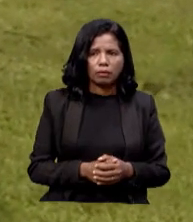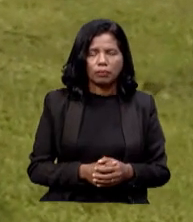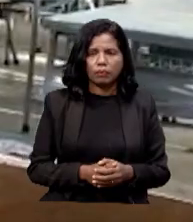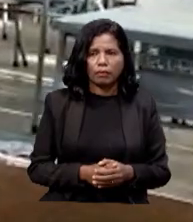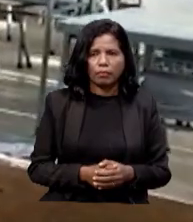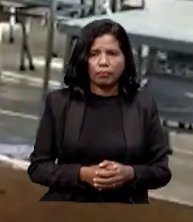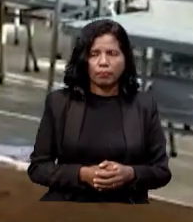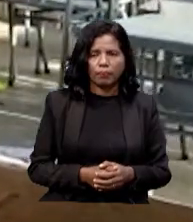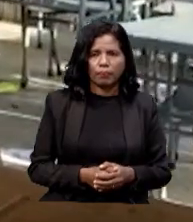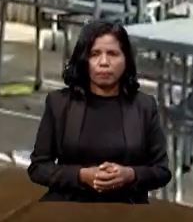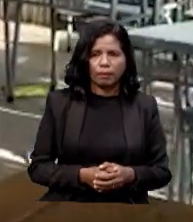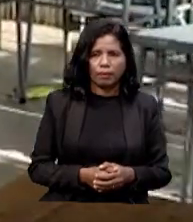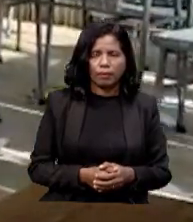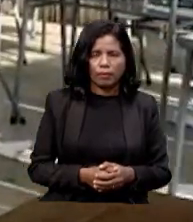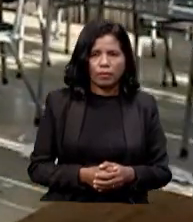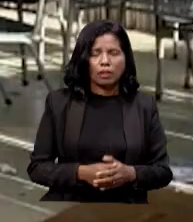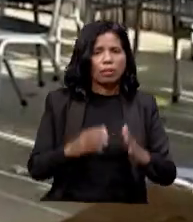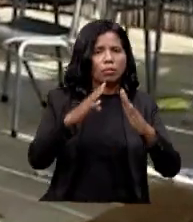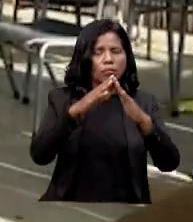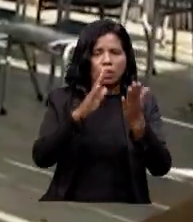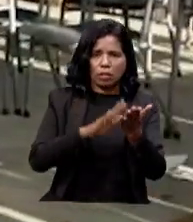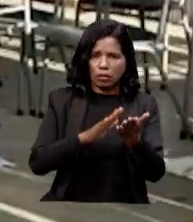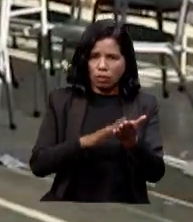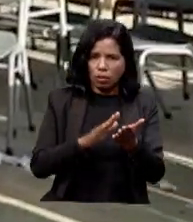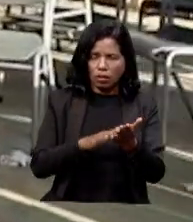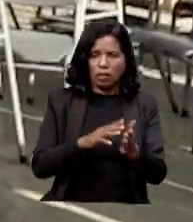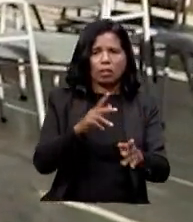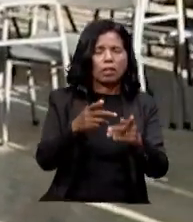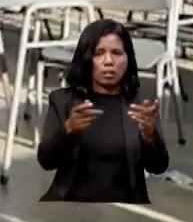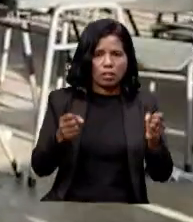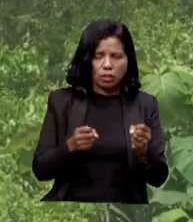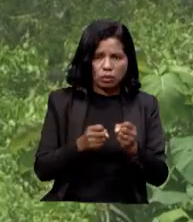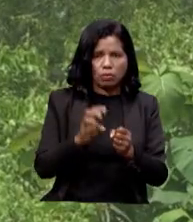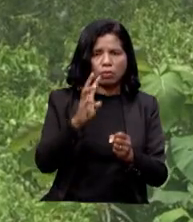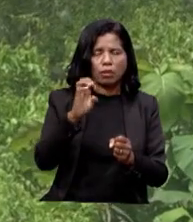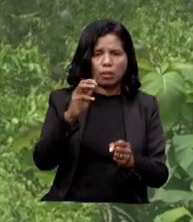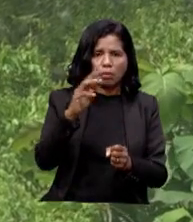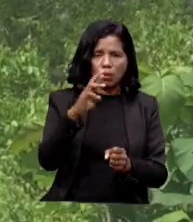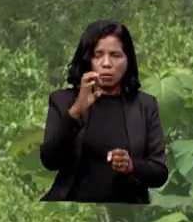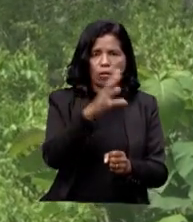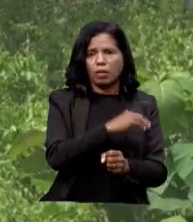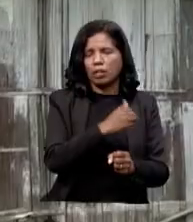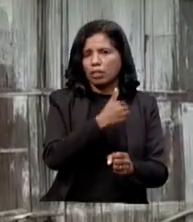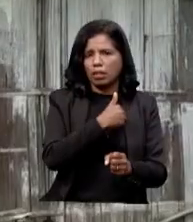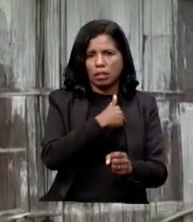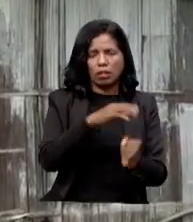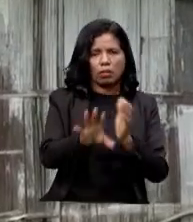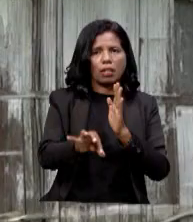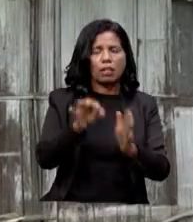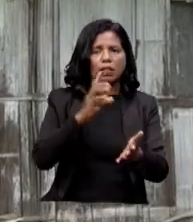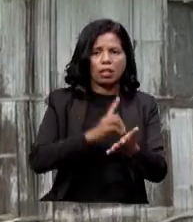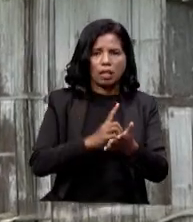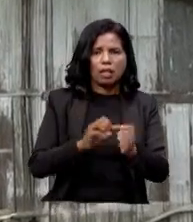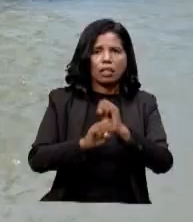sih. Além da escola, condição seluk nebe comunidade e a suku Waimori enfrenta, mas se dá o retan na Roman